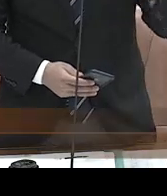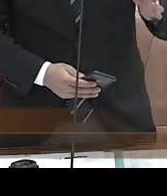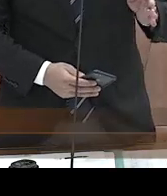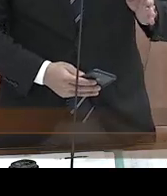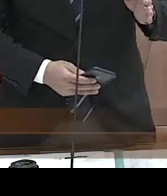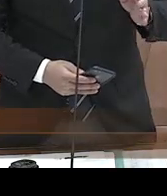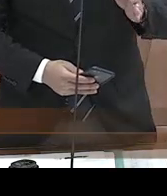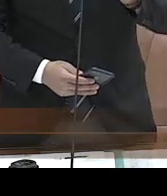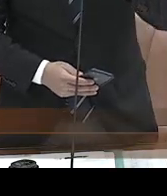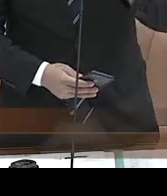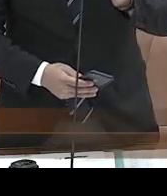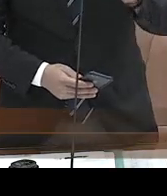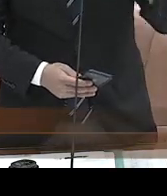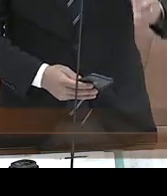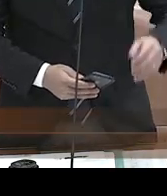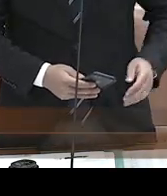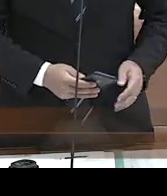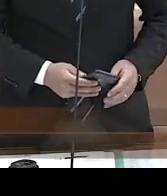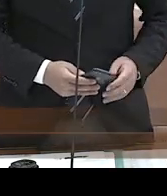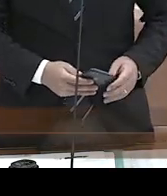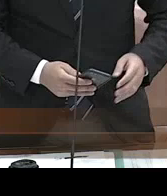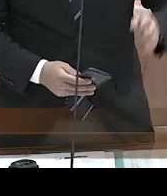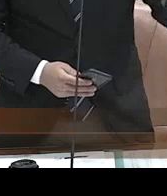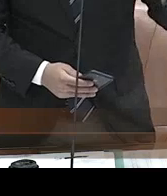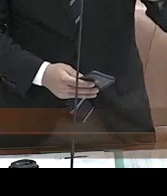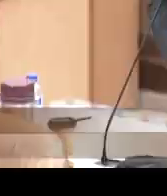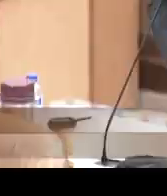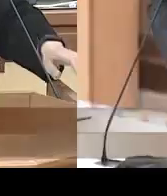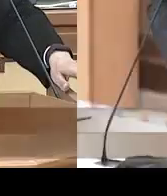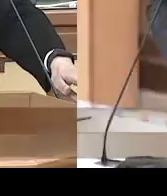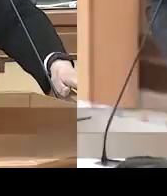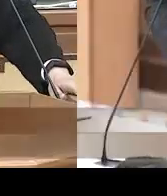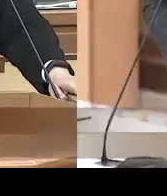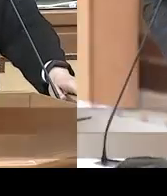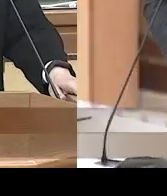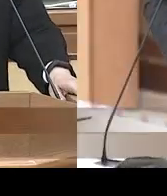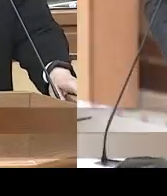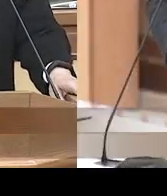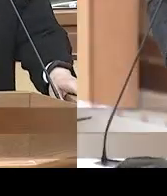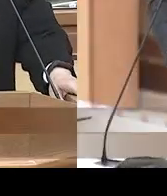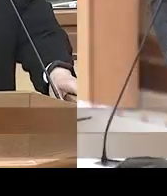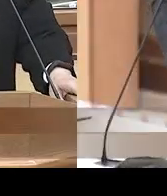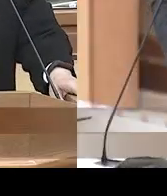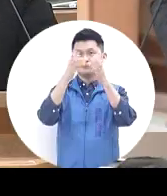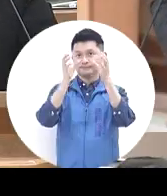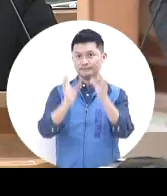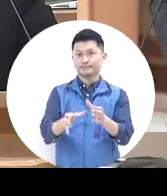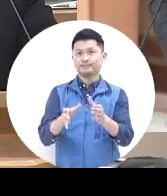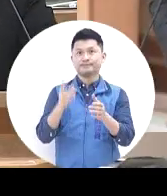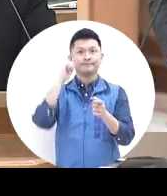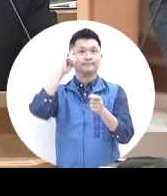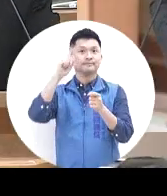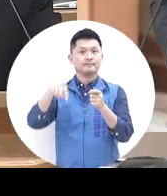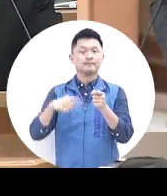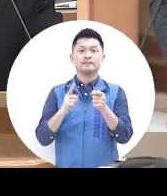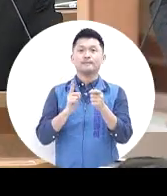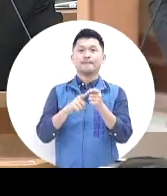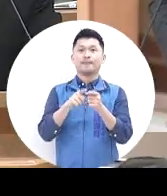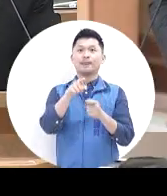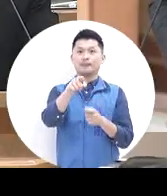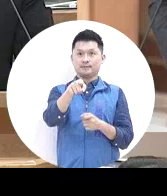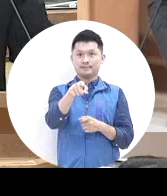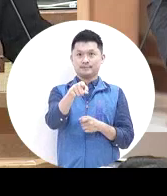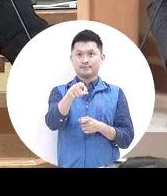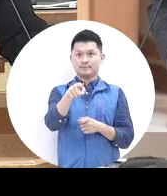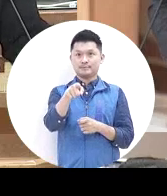终于哈，明年大家盼到了。有一个专责机构的青年局， 就在明年要由你哦